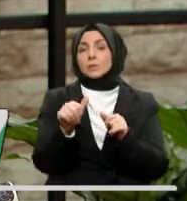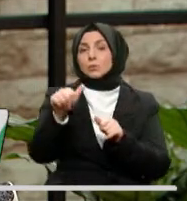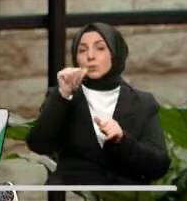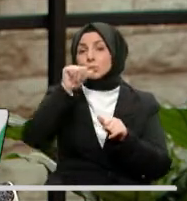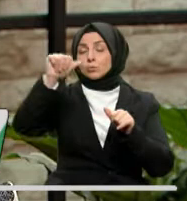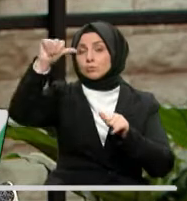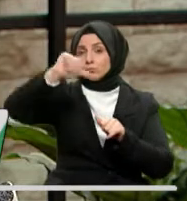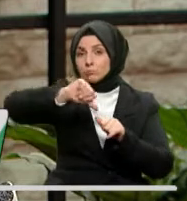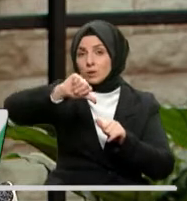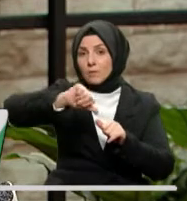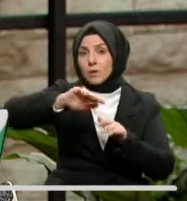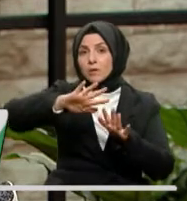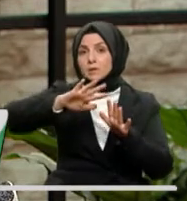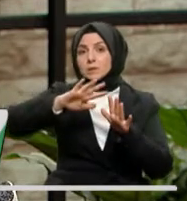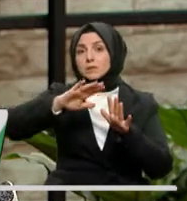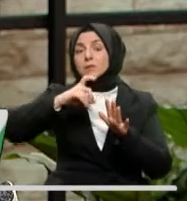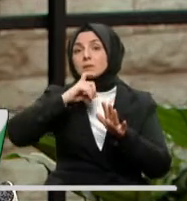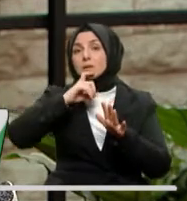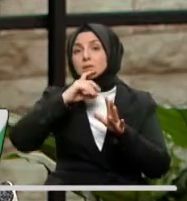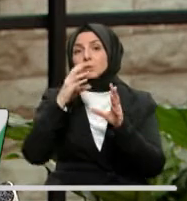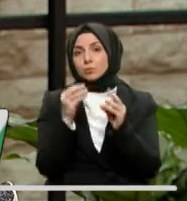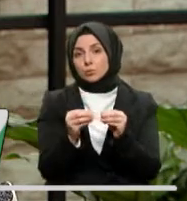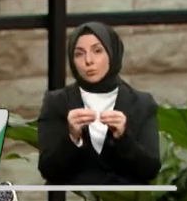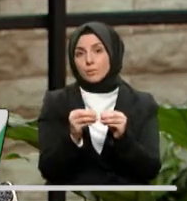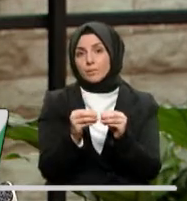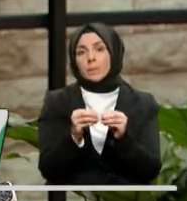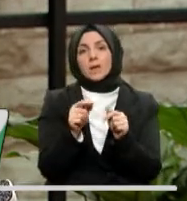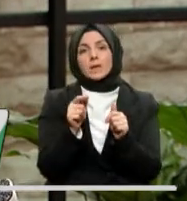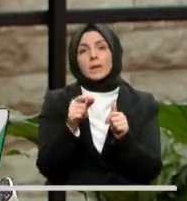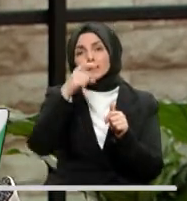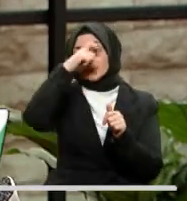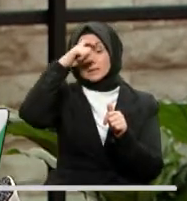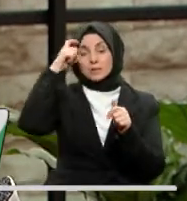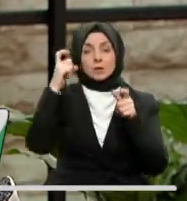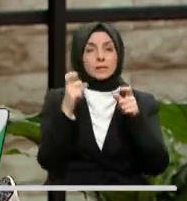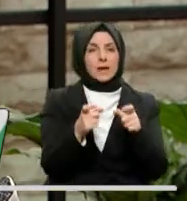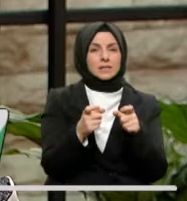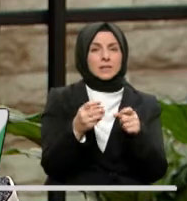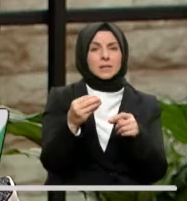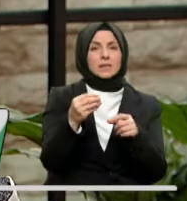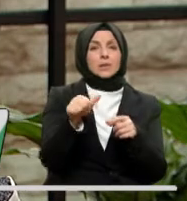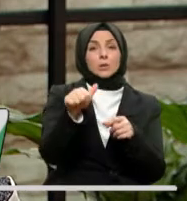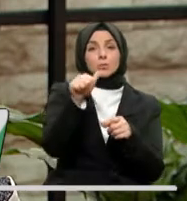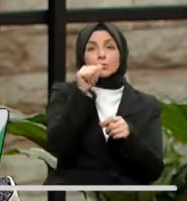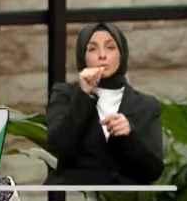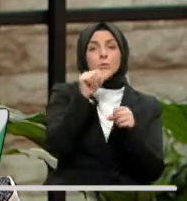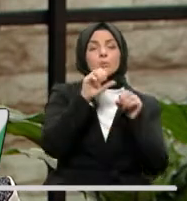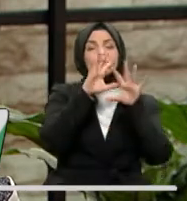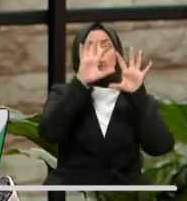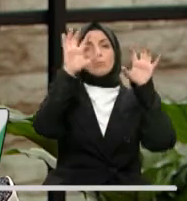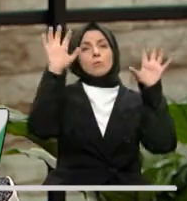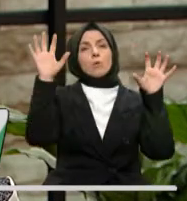oluyor alttaki gübreler yukarıya doğru buharlaşıyor ya bitki sıcak ortamda bulsu buharlaştı için buraya gibi Ben beyaz yapıyor